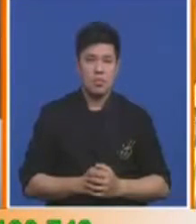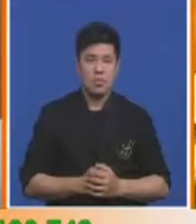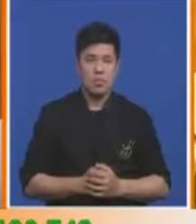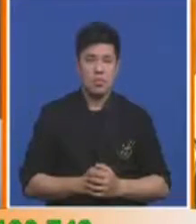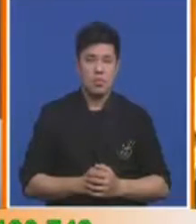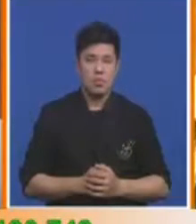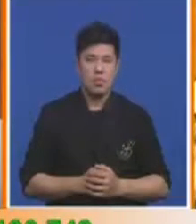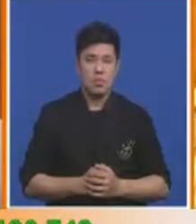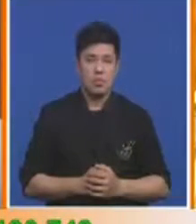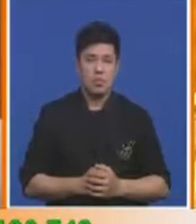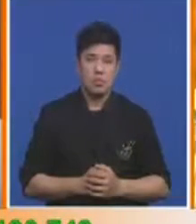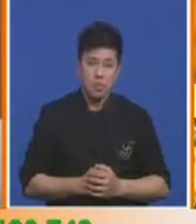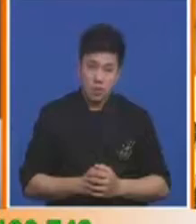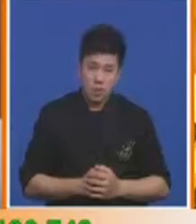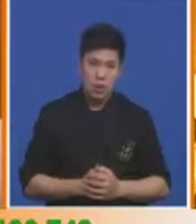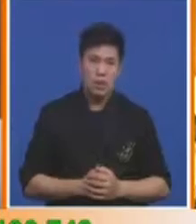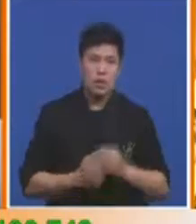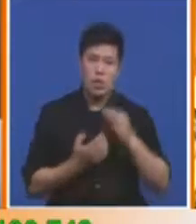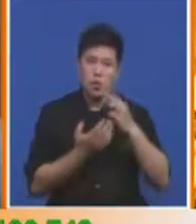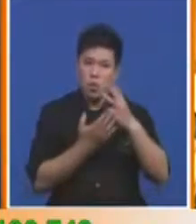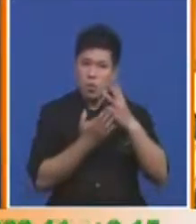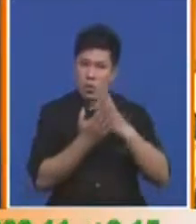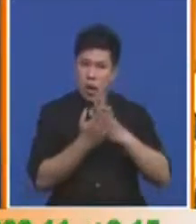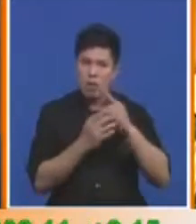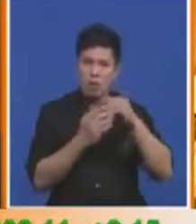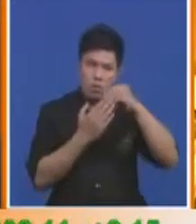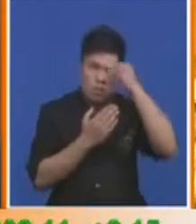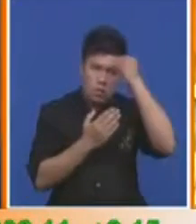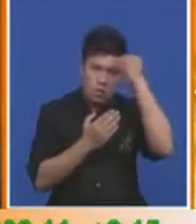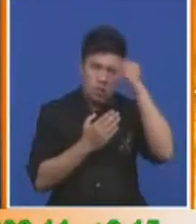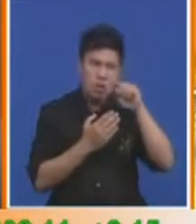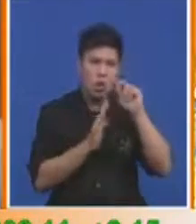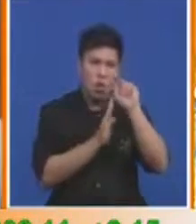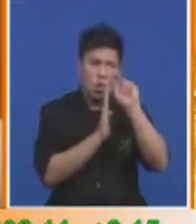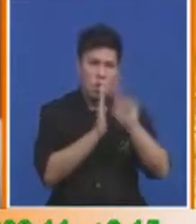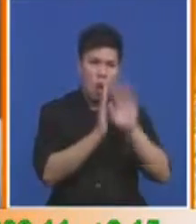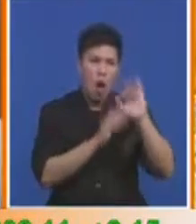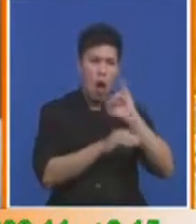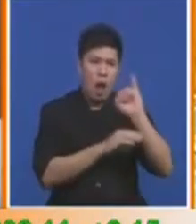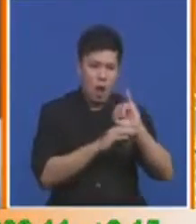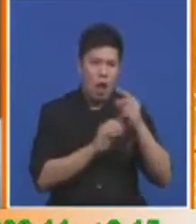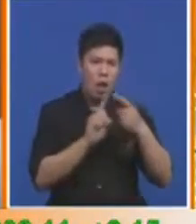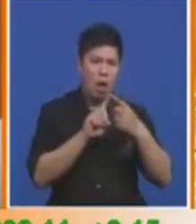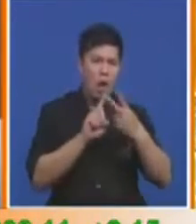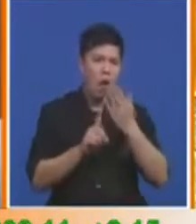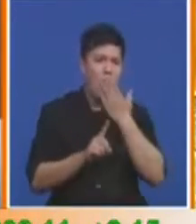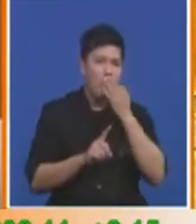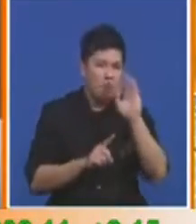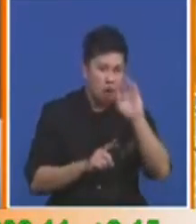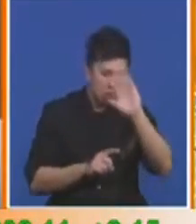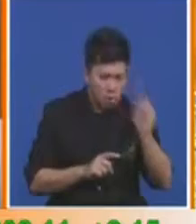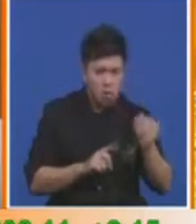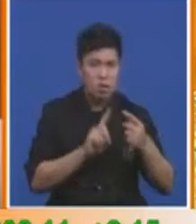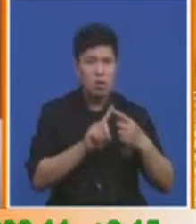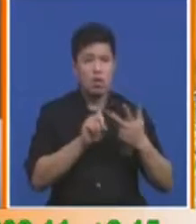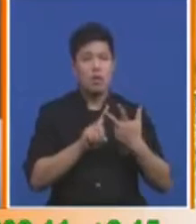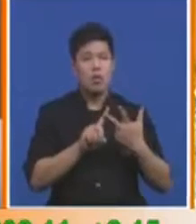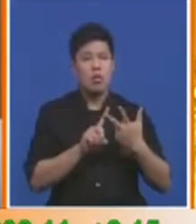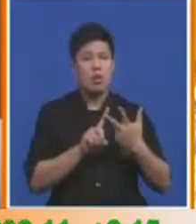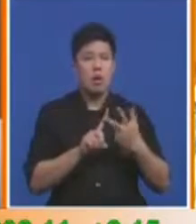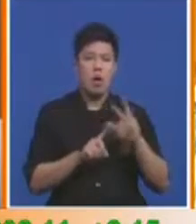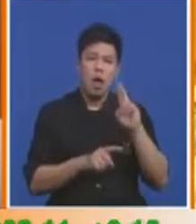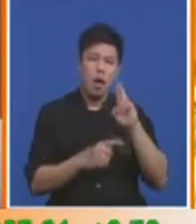วิชาการไปศึกษากฎหมายของไอร์แลนด์ของแอฟริกาใต้ของรวันดาพ